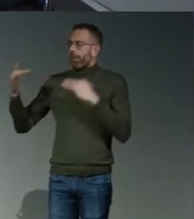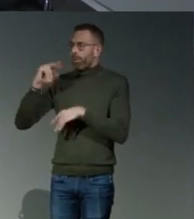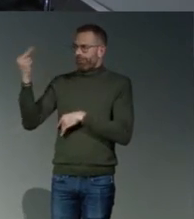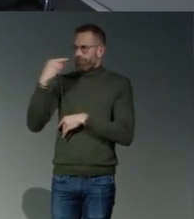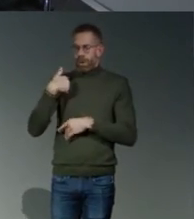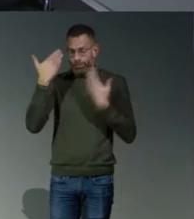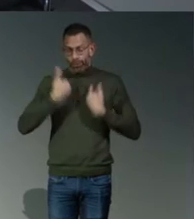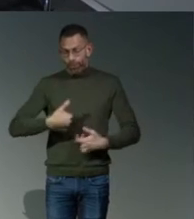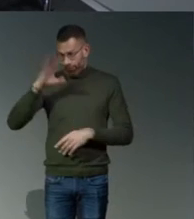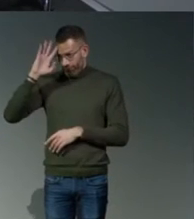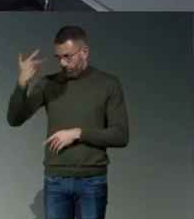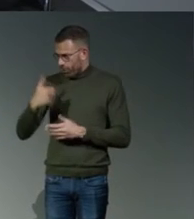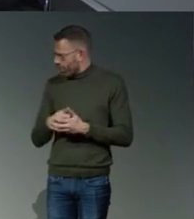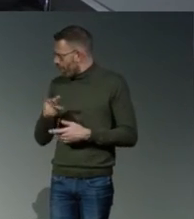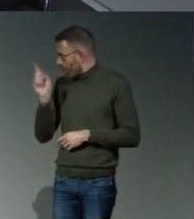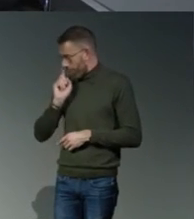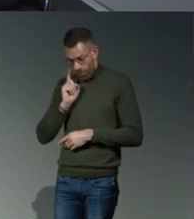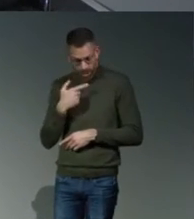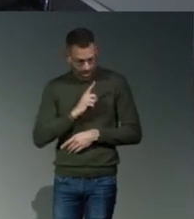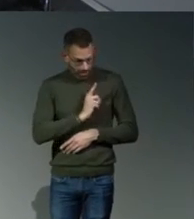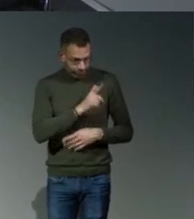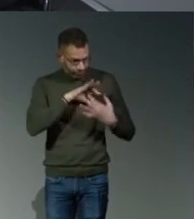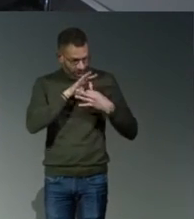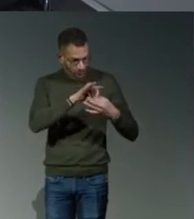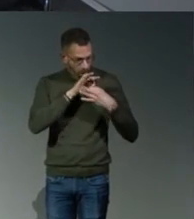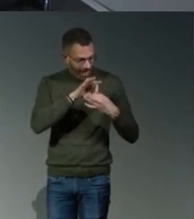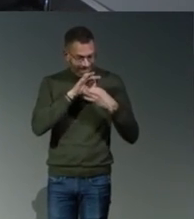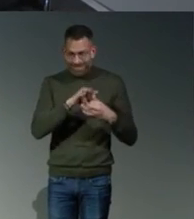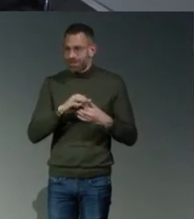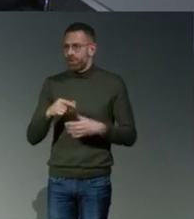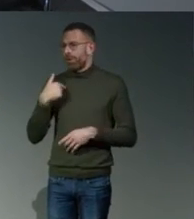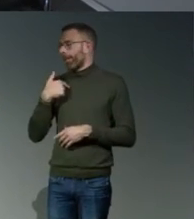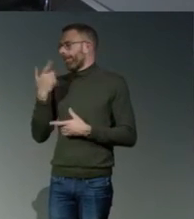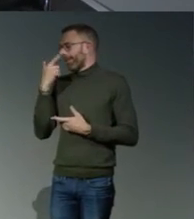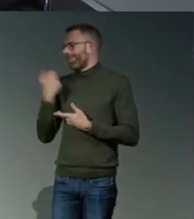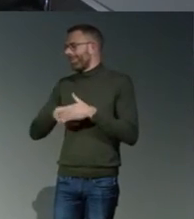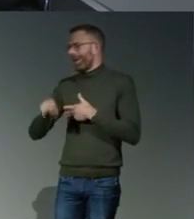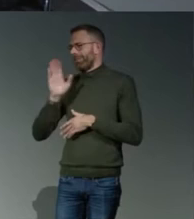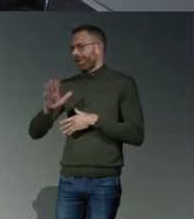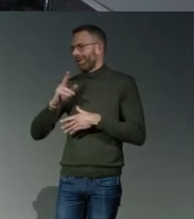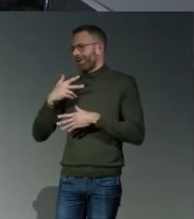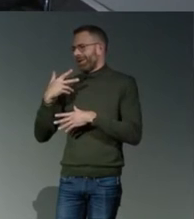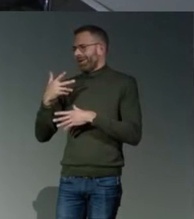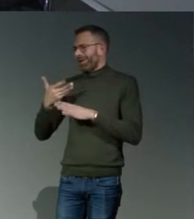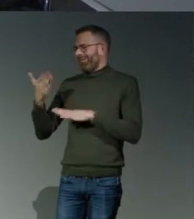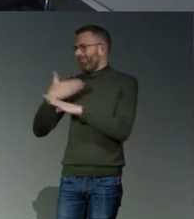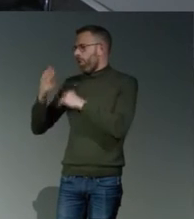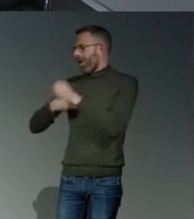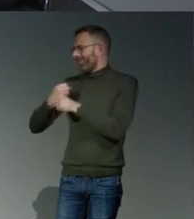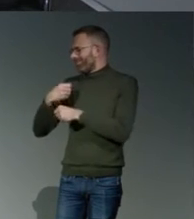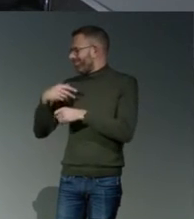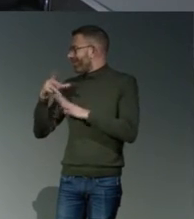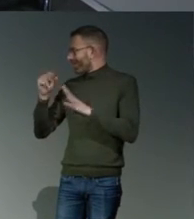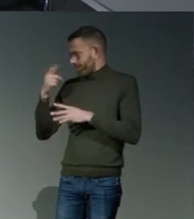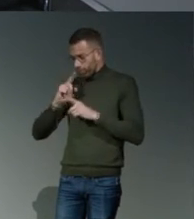même, parce que j'instaure une vraie relation, en fait, avec ChatGPT. Alors moi, je suis un boomer, donc il y a des choses qui m'échappent totalement. Donc je